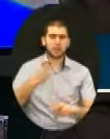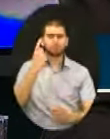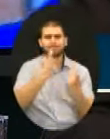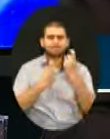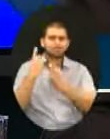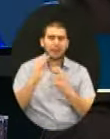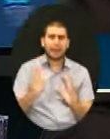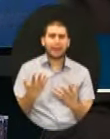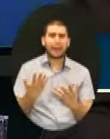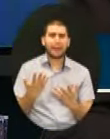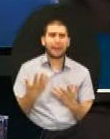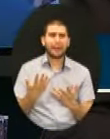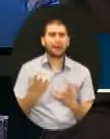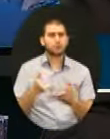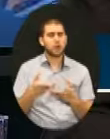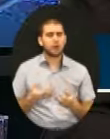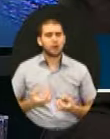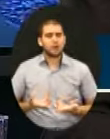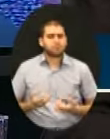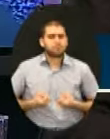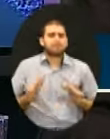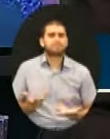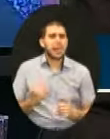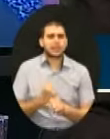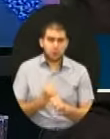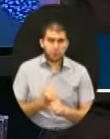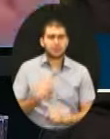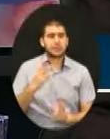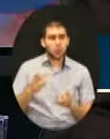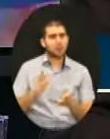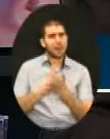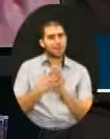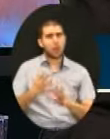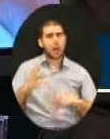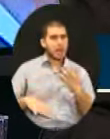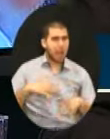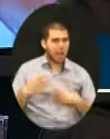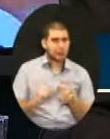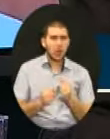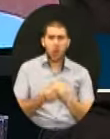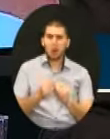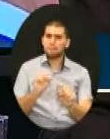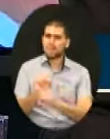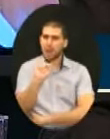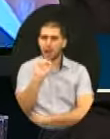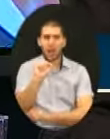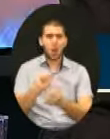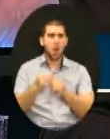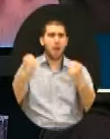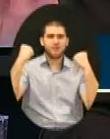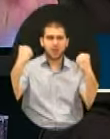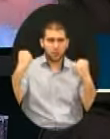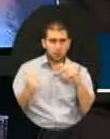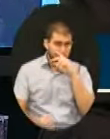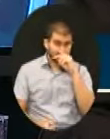עצמך, איך אתה מתעל את האמוציות הקשות האלה? ויכולנו לתעל אותם לכעס, למחאה, להפגנות,